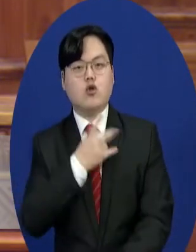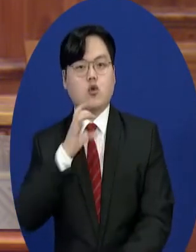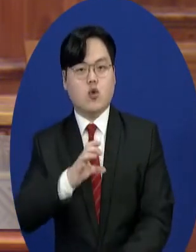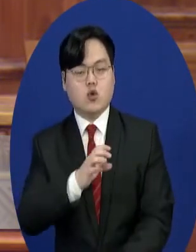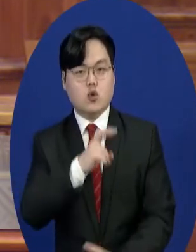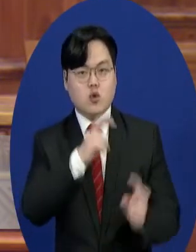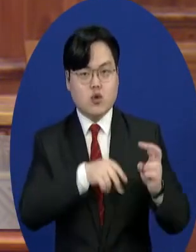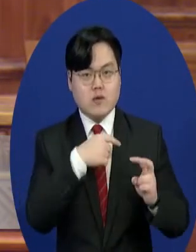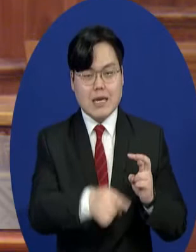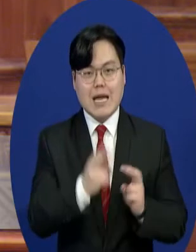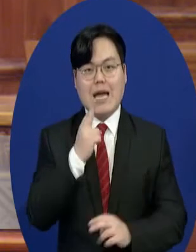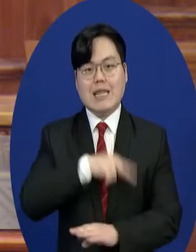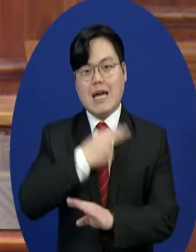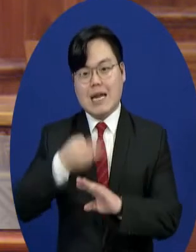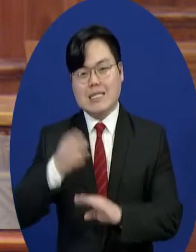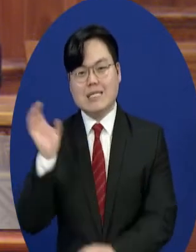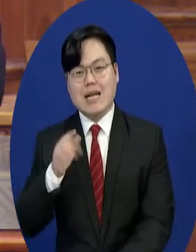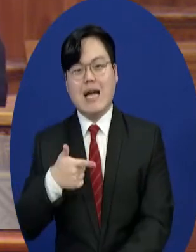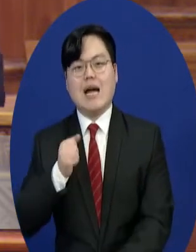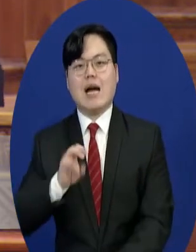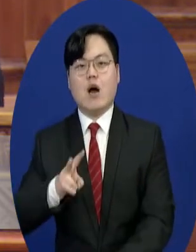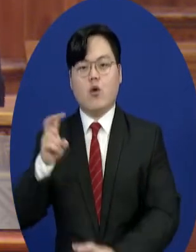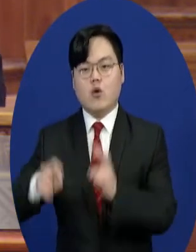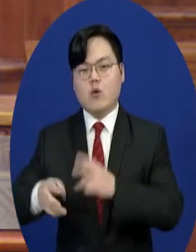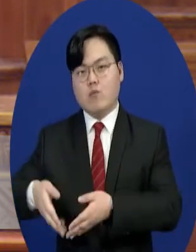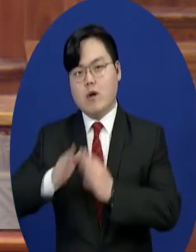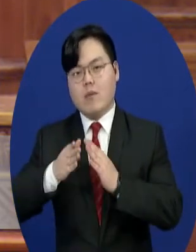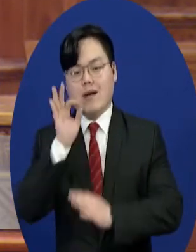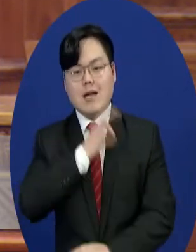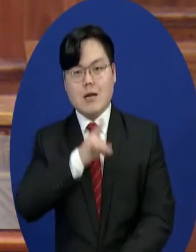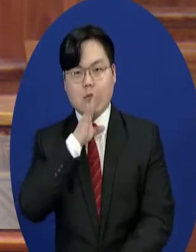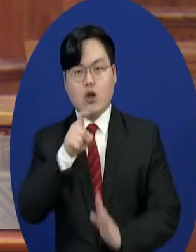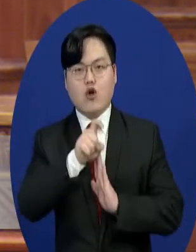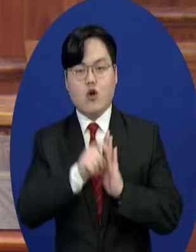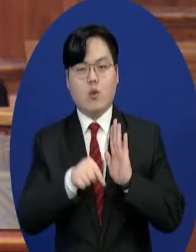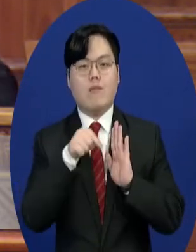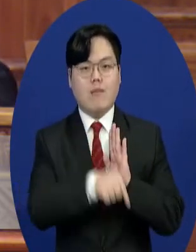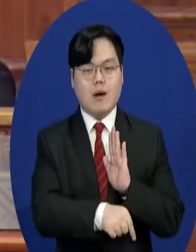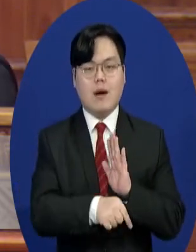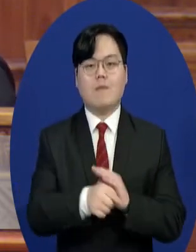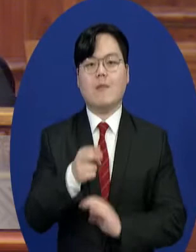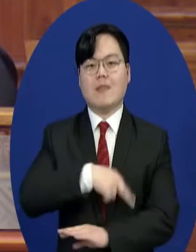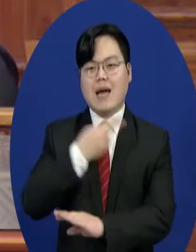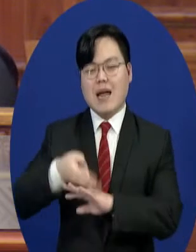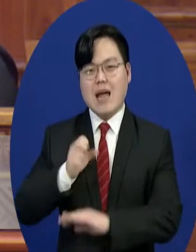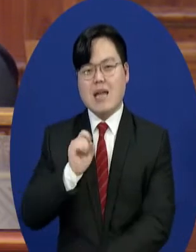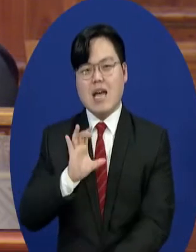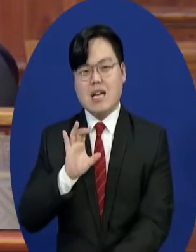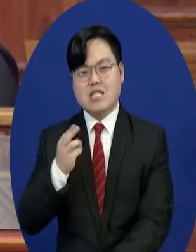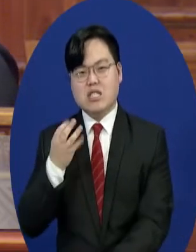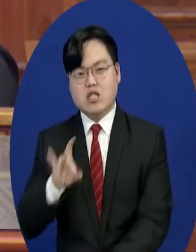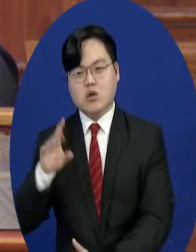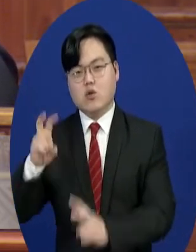үйлдвэр болон дархан сэлэнгийн бүсэд гангийн үйлдвэрүүд барьж ашиглалтанд оруулахар энэ хөтөлбөрт тусглаа. Дархны арьшир боловсруулах үйлдвэр